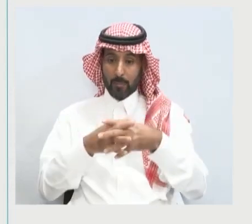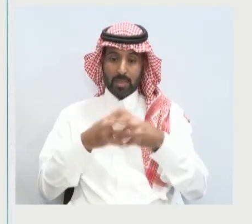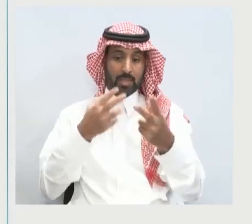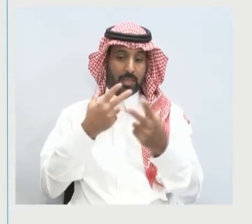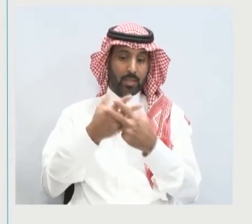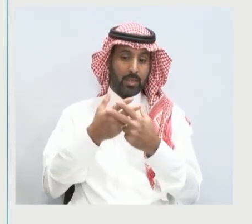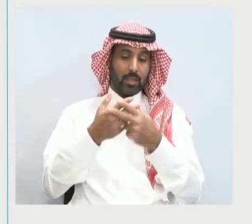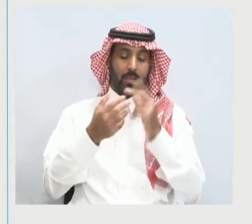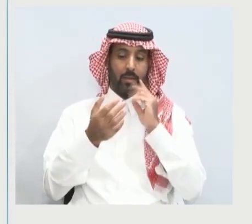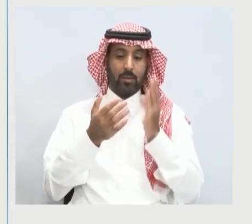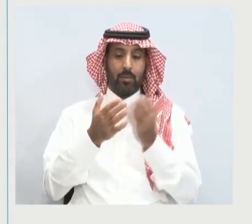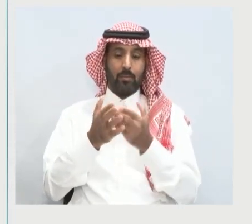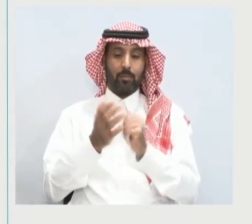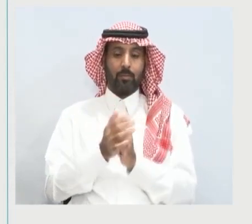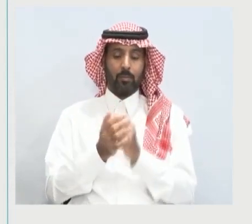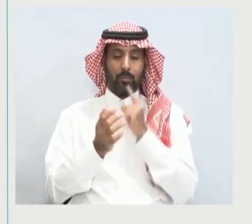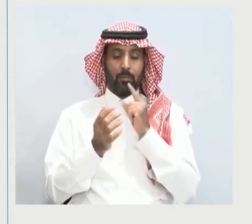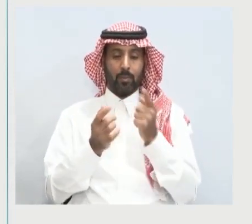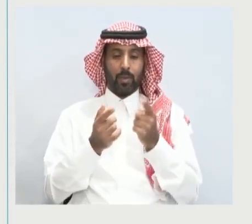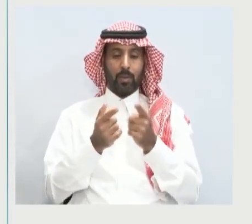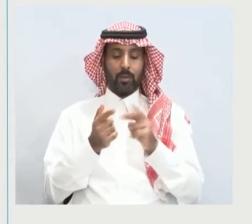ميت سلسيل